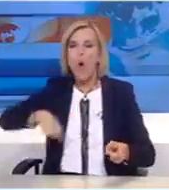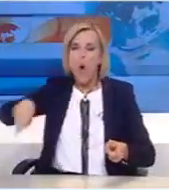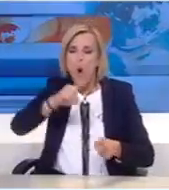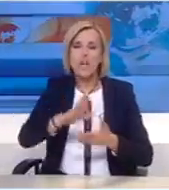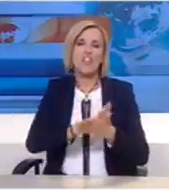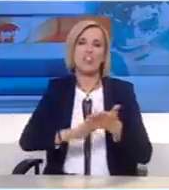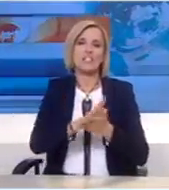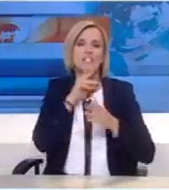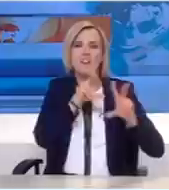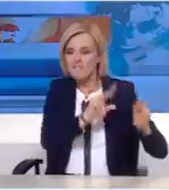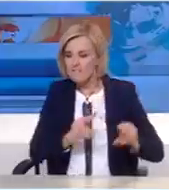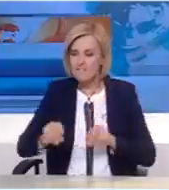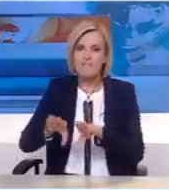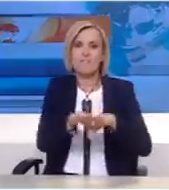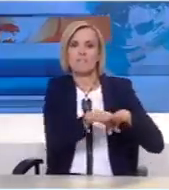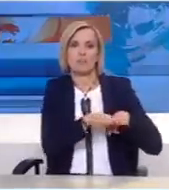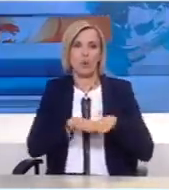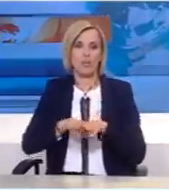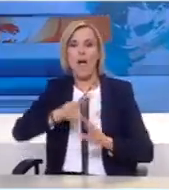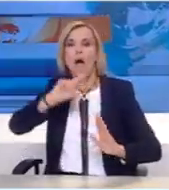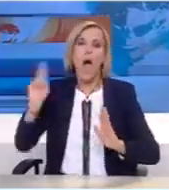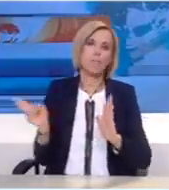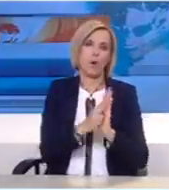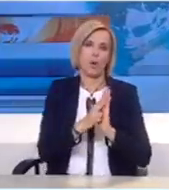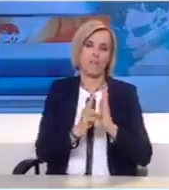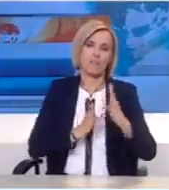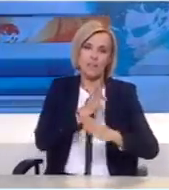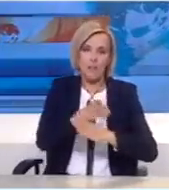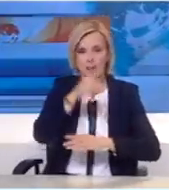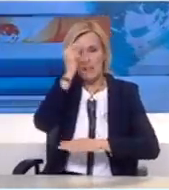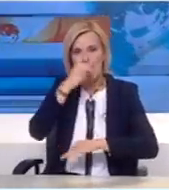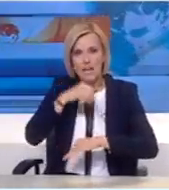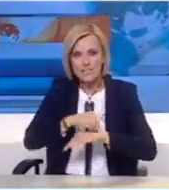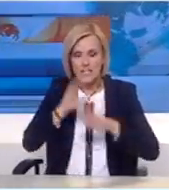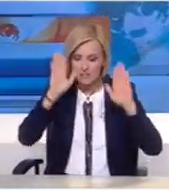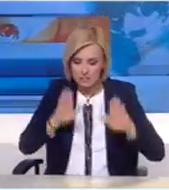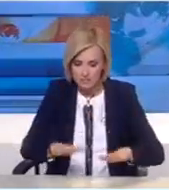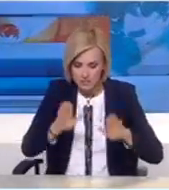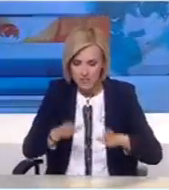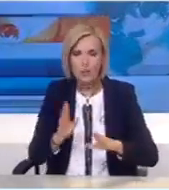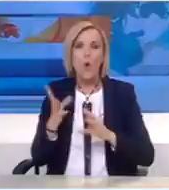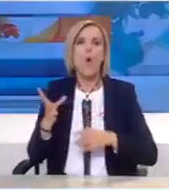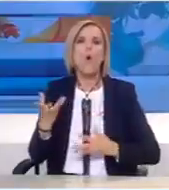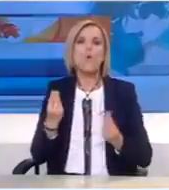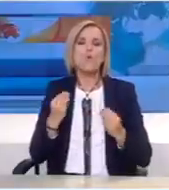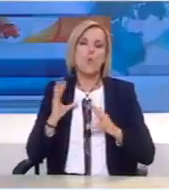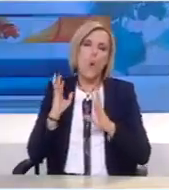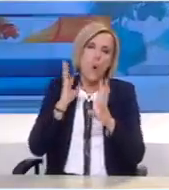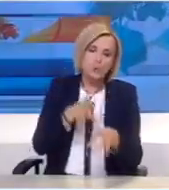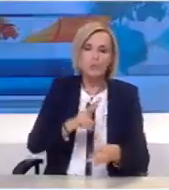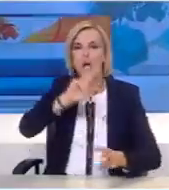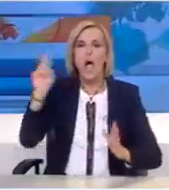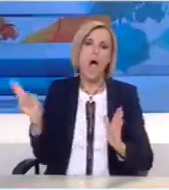θρησκείες. Υπενθυμίζουμε λοιπόν ότι απαγορεύονται παρουσία κοινού, οι λειτουργίες, λατρευτικές συνάξεις, οι ιεροπραξίες και πάση